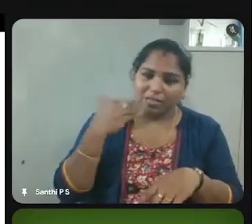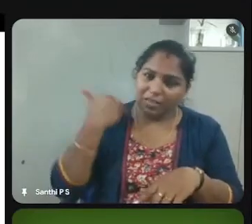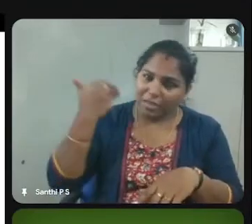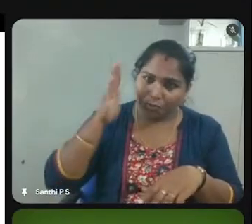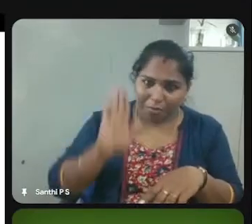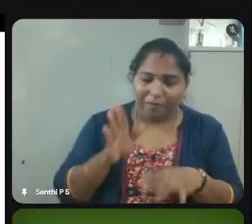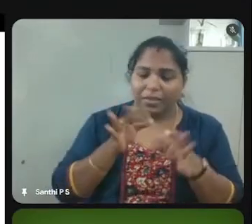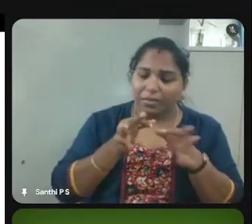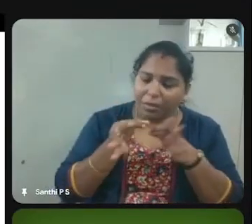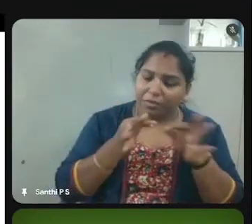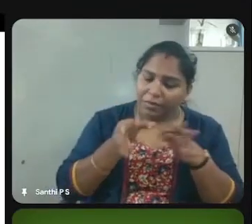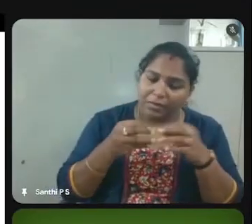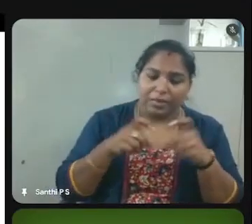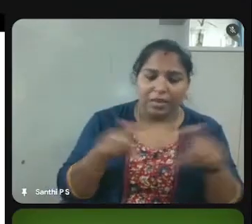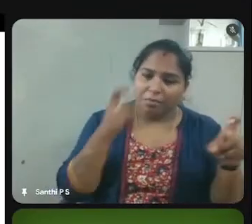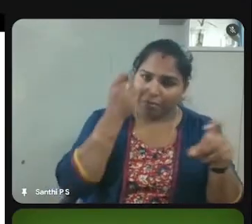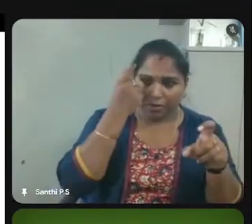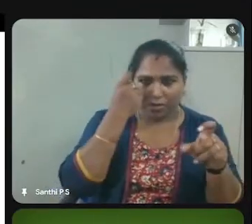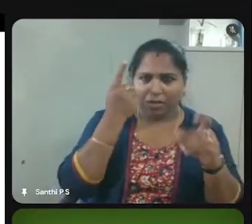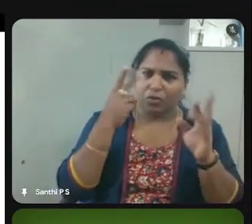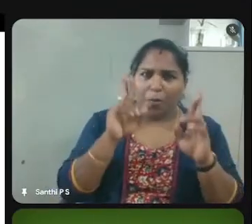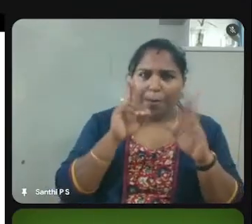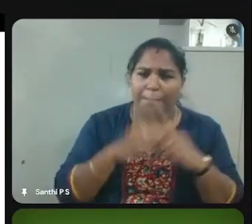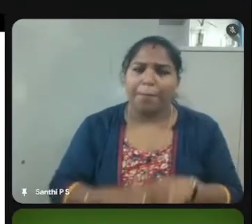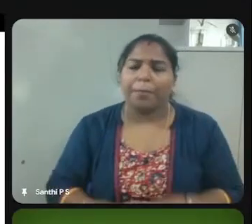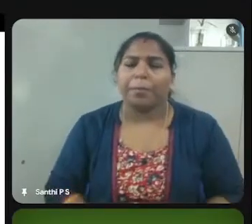എന്നുള്ളത് പറഞ്ഞു കൊടുത്തിട്ടുണ്ട്. ശരി ശരി.